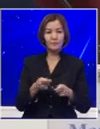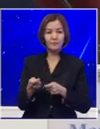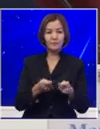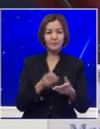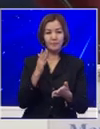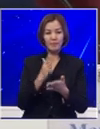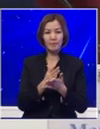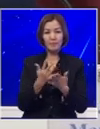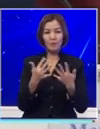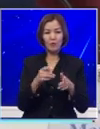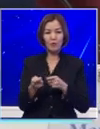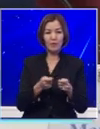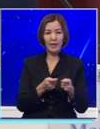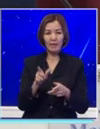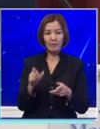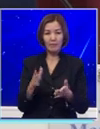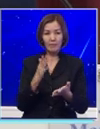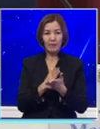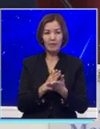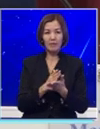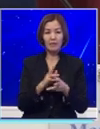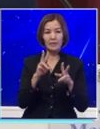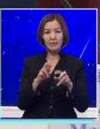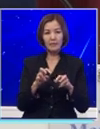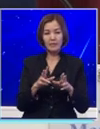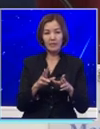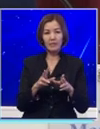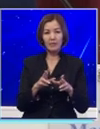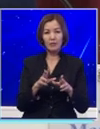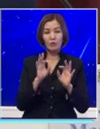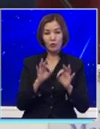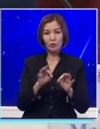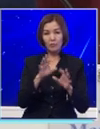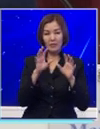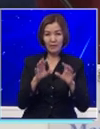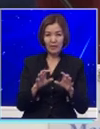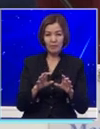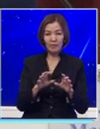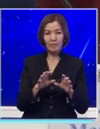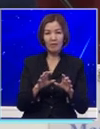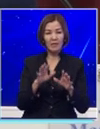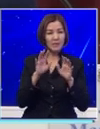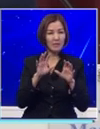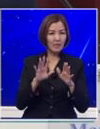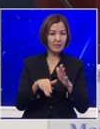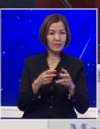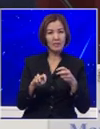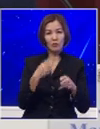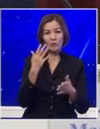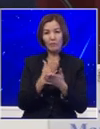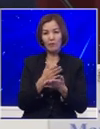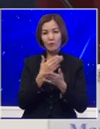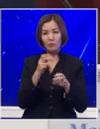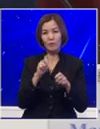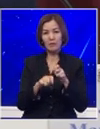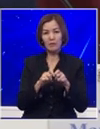басқармасы отыр, ауданның әкімдігі отыр. Барып зерттесін, қаншалықты заңды еместігін, кейіннен арғарай жолын табу керек.